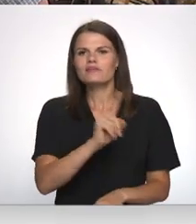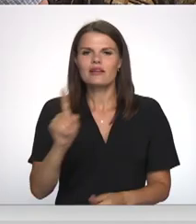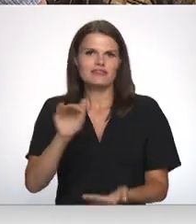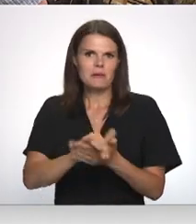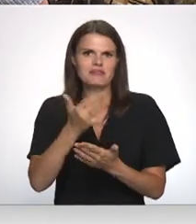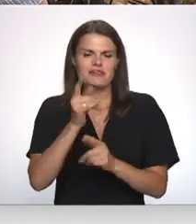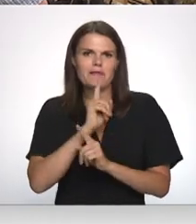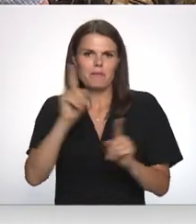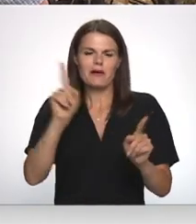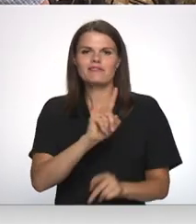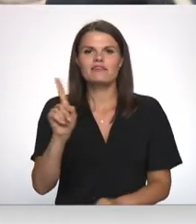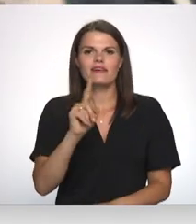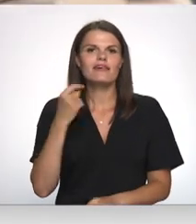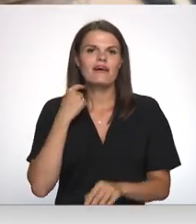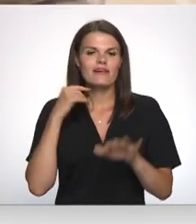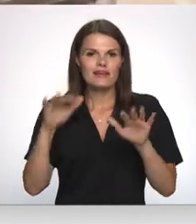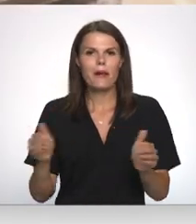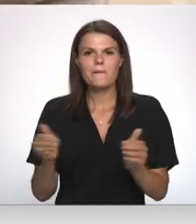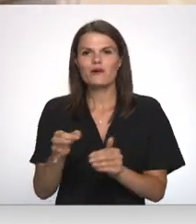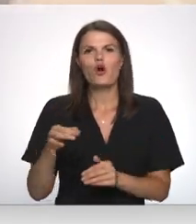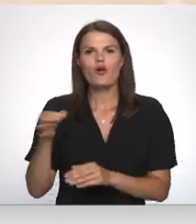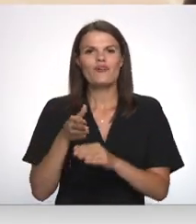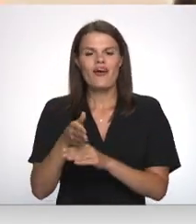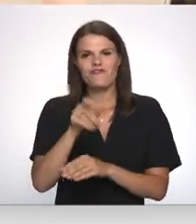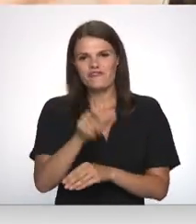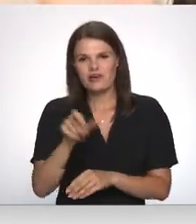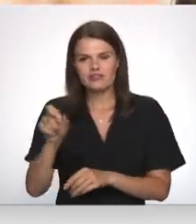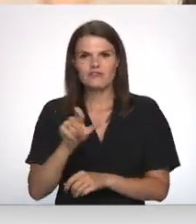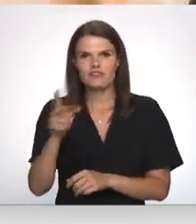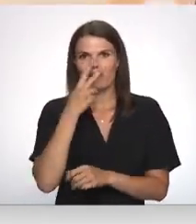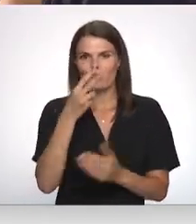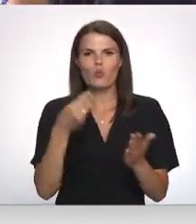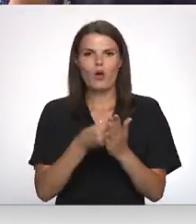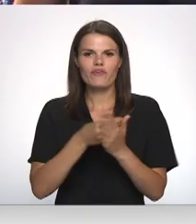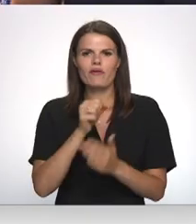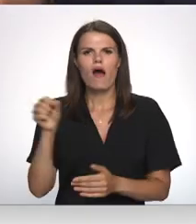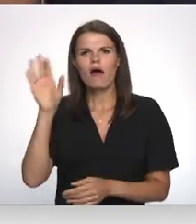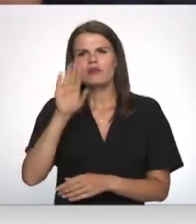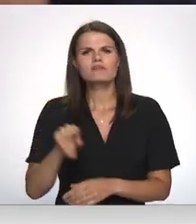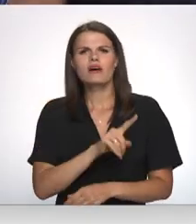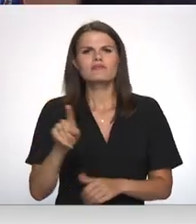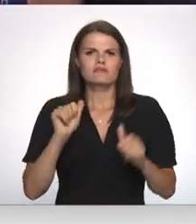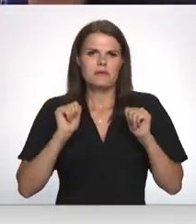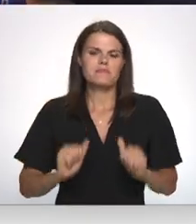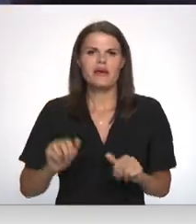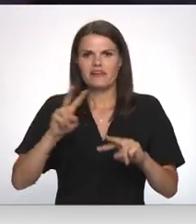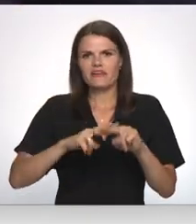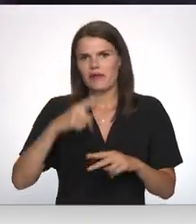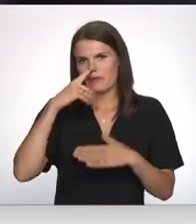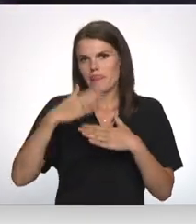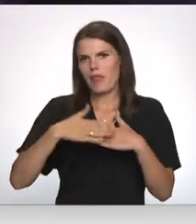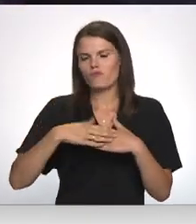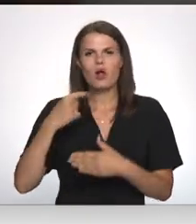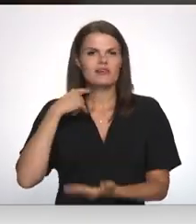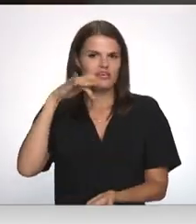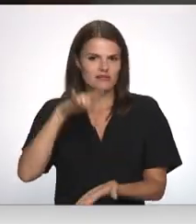Sastaptie Āgenskalna iedzīvotāji un mikrorajona viesi visvairāk novērtē to, ka Āgenskalns ir mierīga vieta pavisam netālu no Rīgas